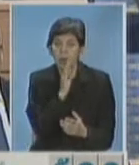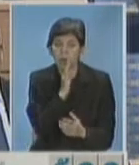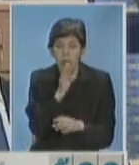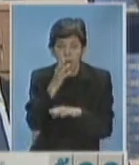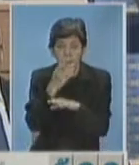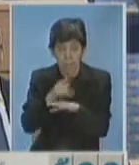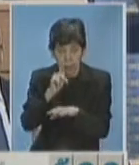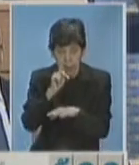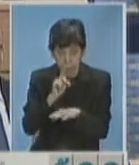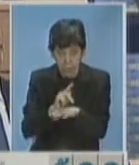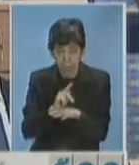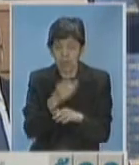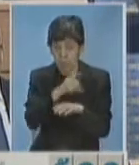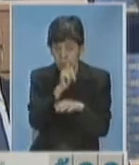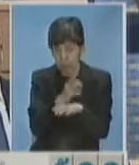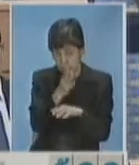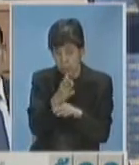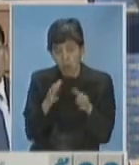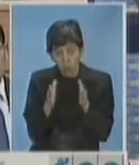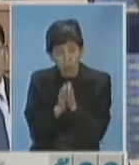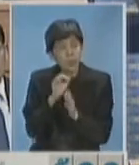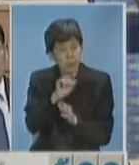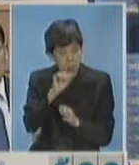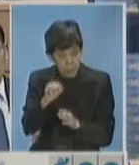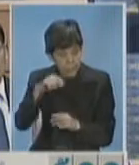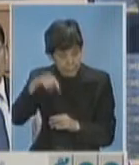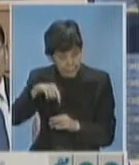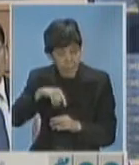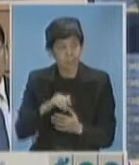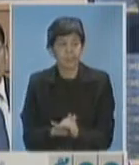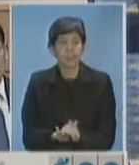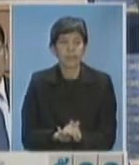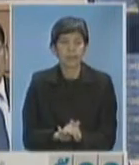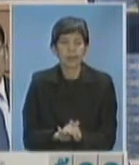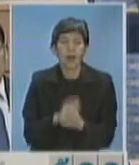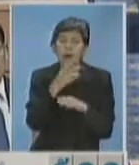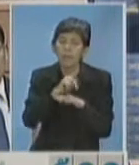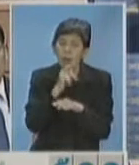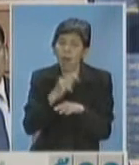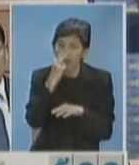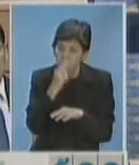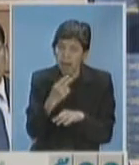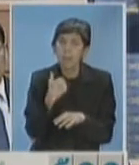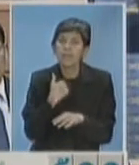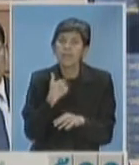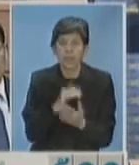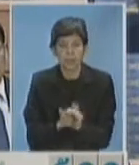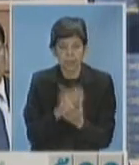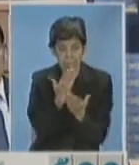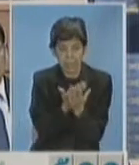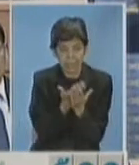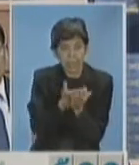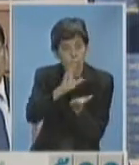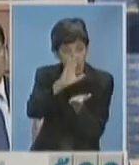านเป็นประธานอยู่ที่สภาผู้แทนราษฎรแห่งนี้ท่านประธานจะเห็นการเปลี่ยนแปลงงบประม